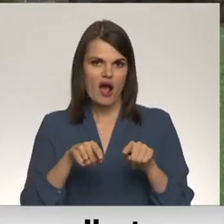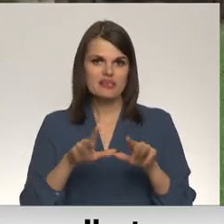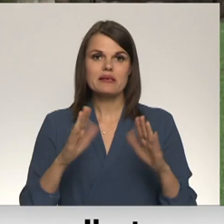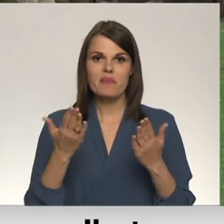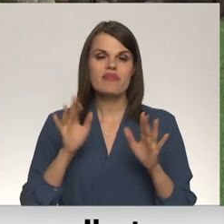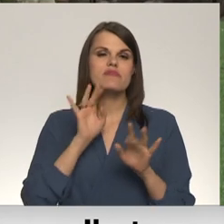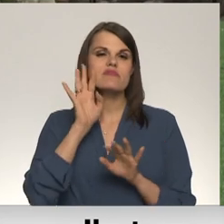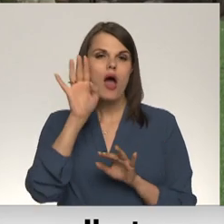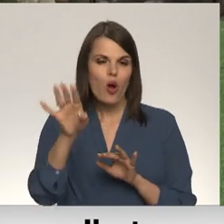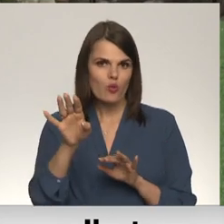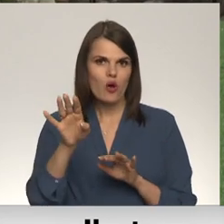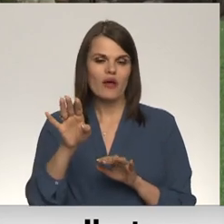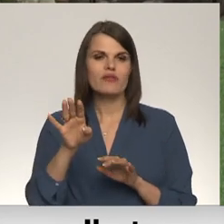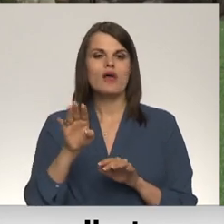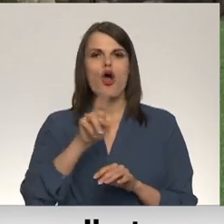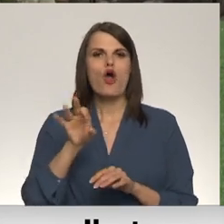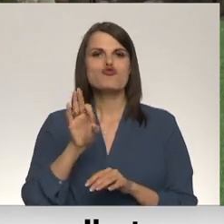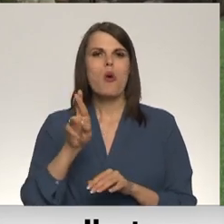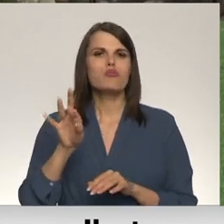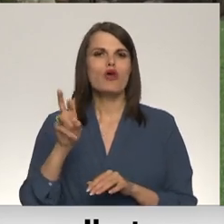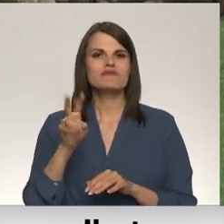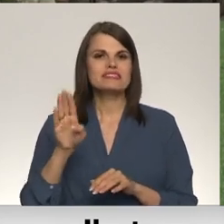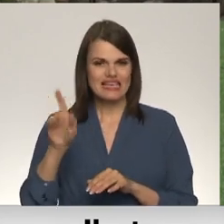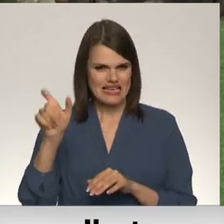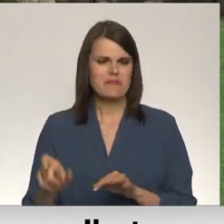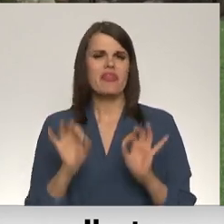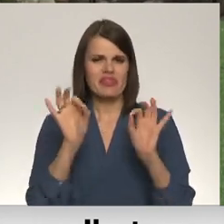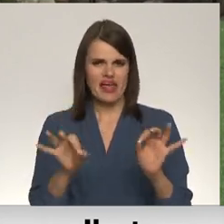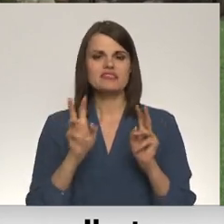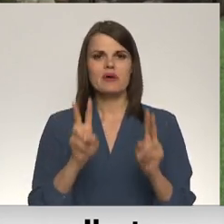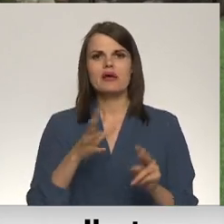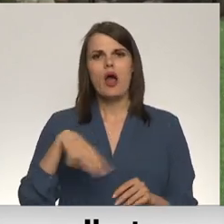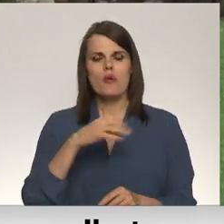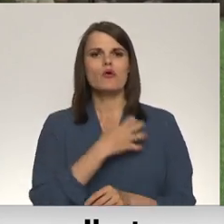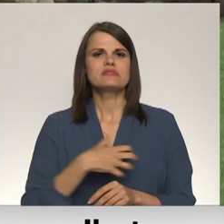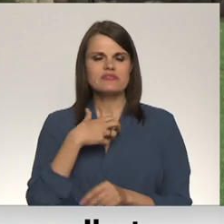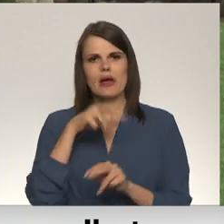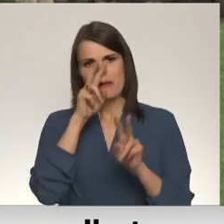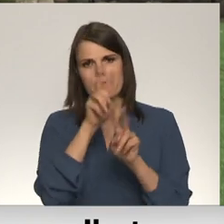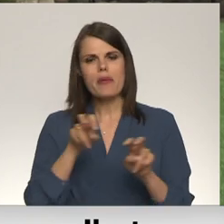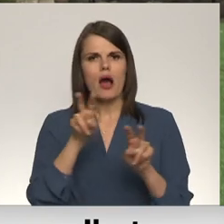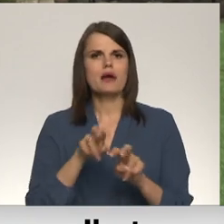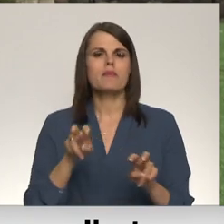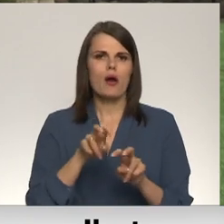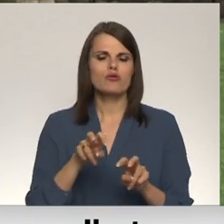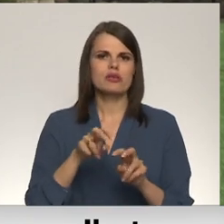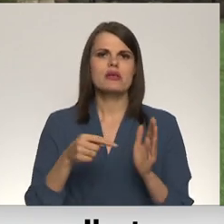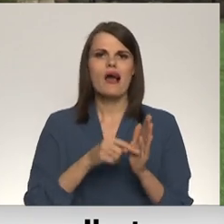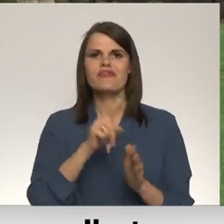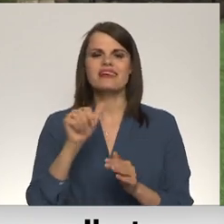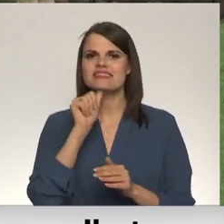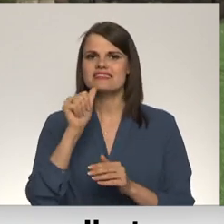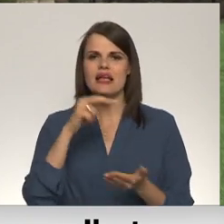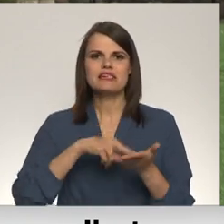Bet nākotnē, misteram Dombrovskim, protams, ir taisnība, ka mums jāmonitorē zaļās stratēģijas ietekme, jo